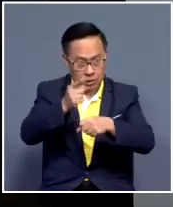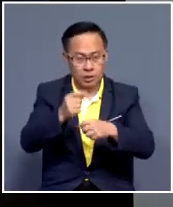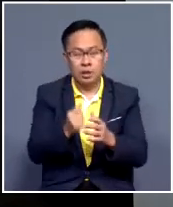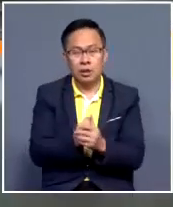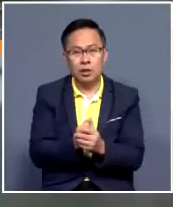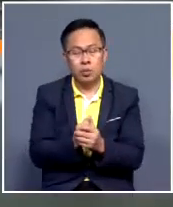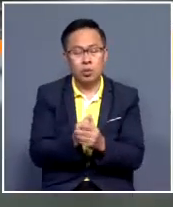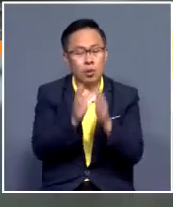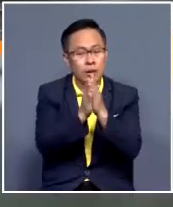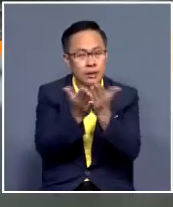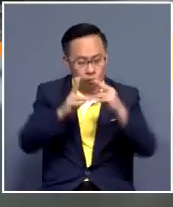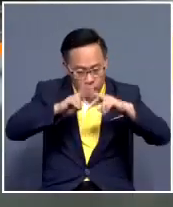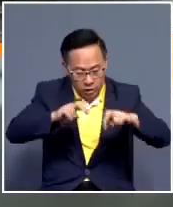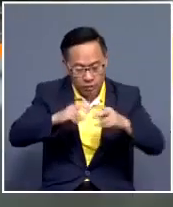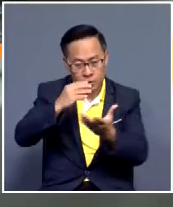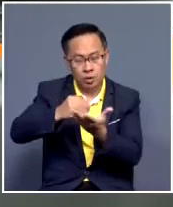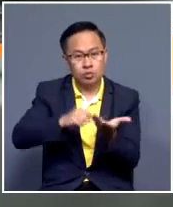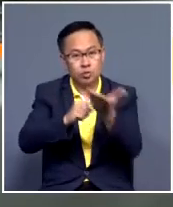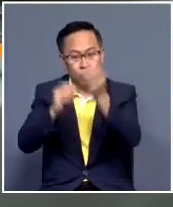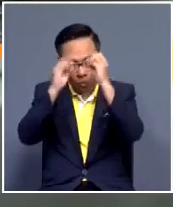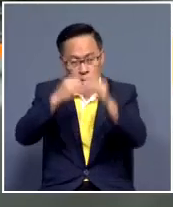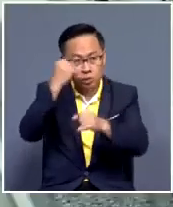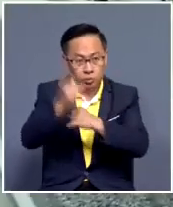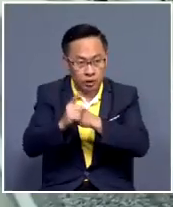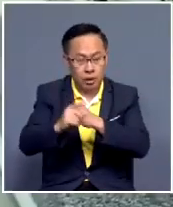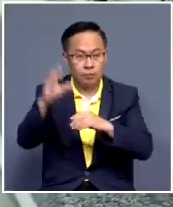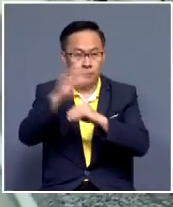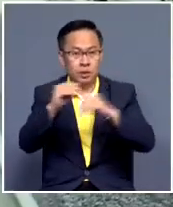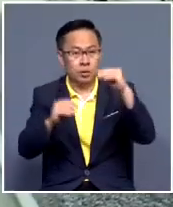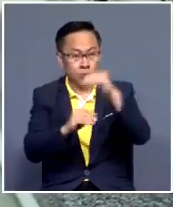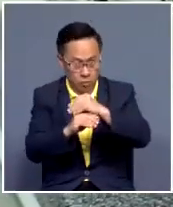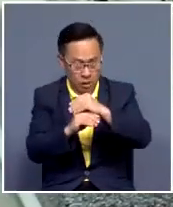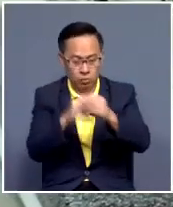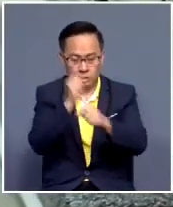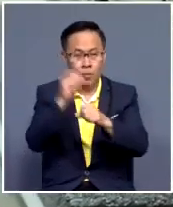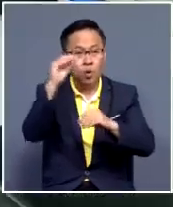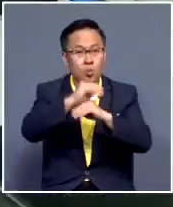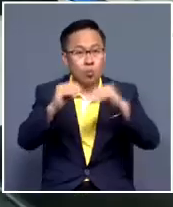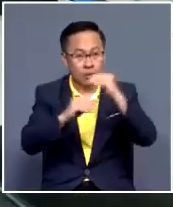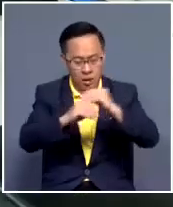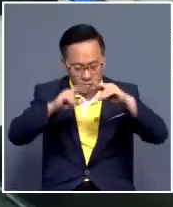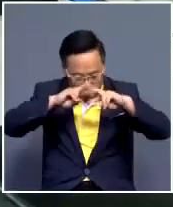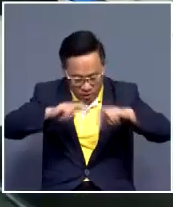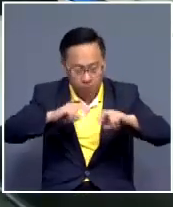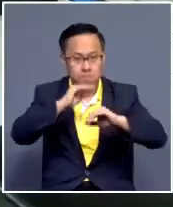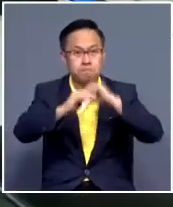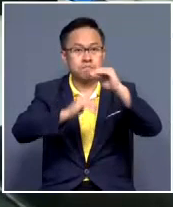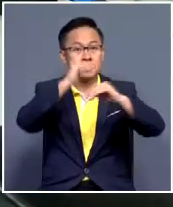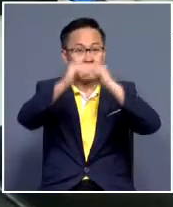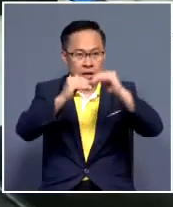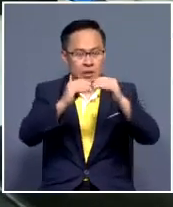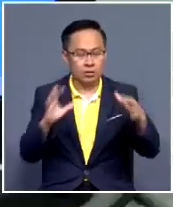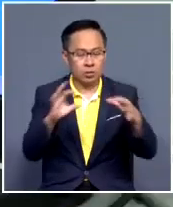พนธ์ที่เขาจะต้องทำเนี่ยเพื่อจบการศึกษาเนี่ยจะต้องเป็นโครงการที่ช่วยในการพัฒนา